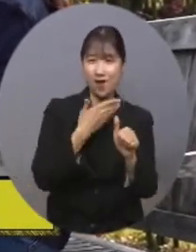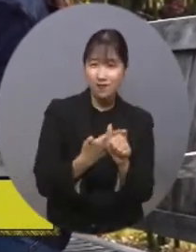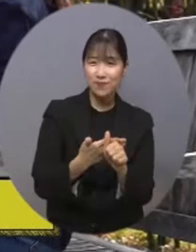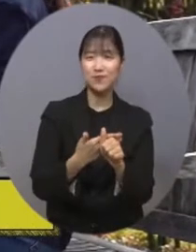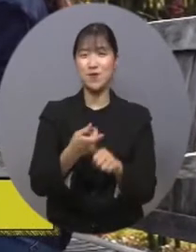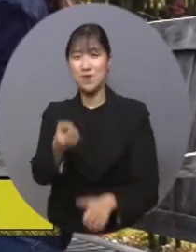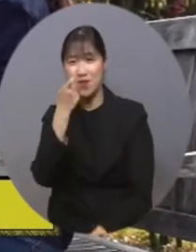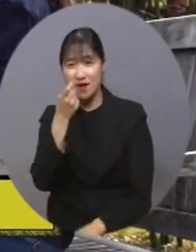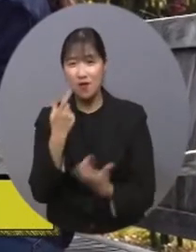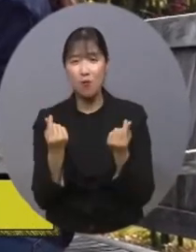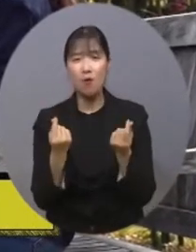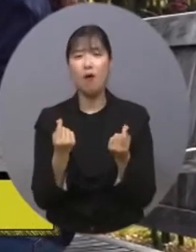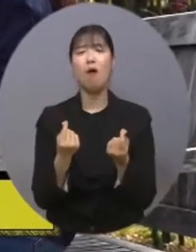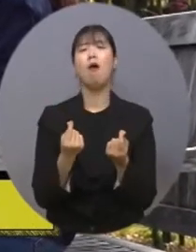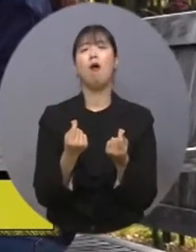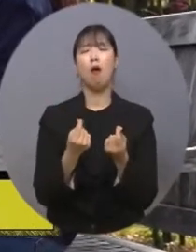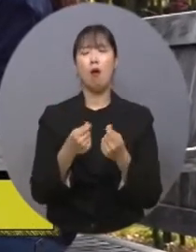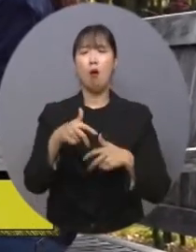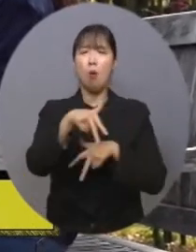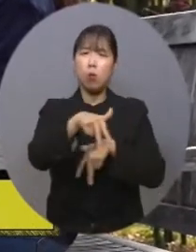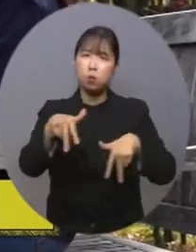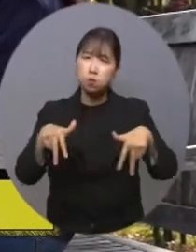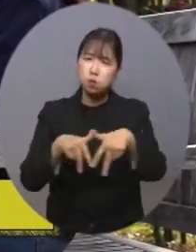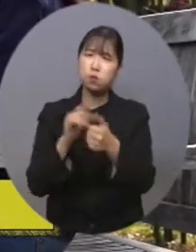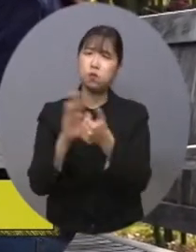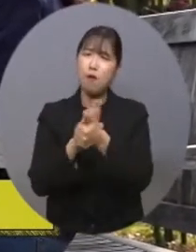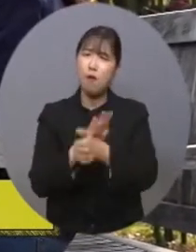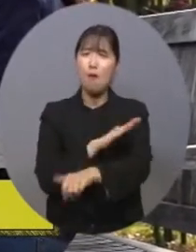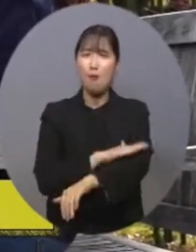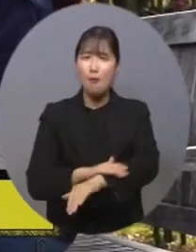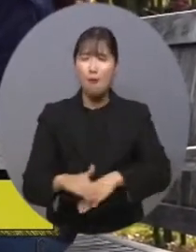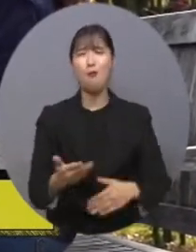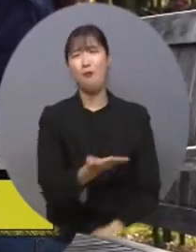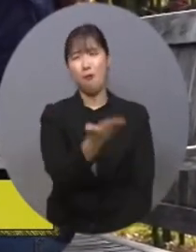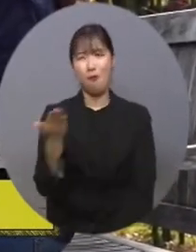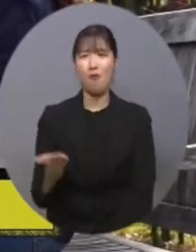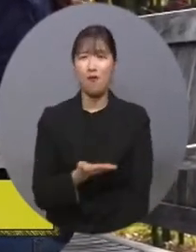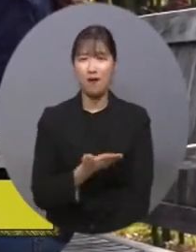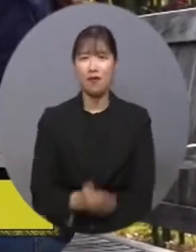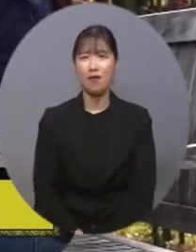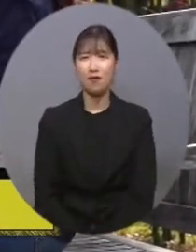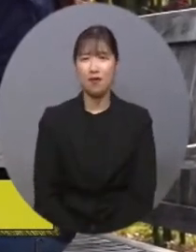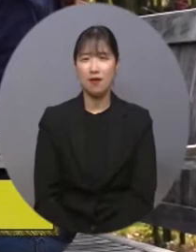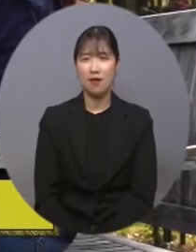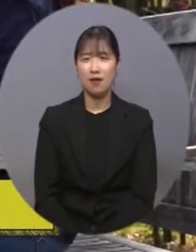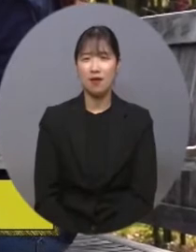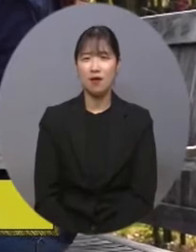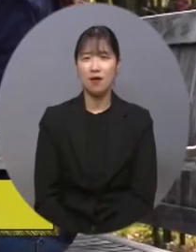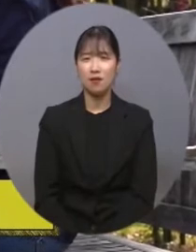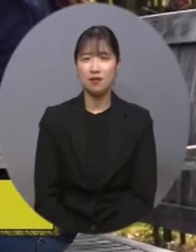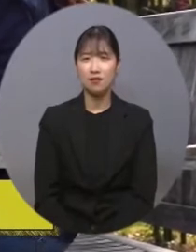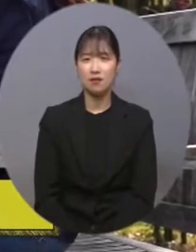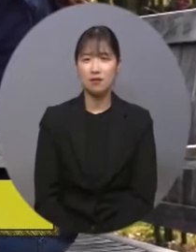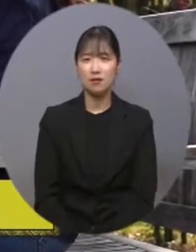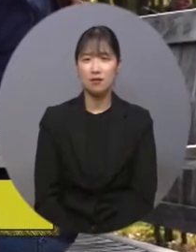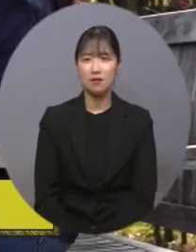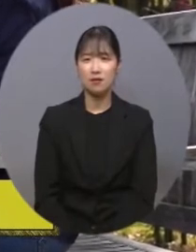네. 아 너무 배려심이 깊으신 거 아니에요 지금 다들? 어 저도 감동했어요.